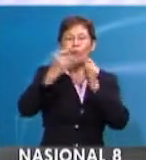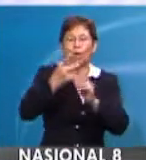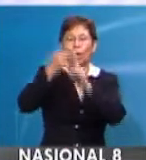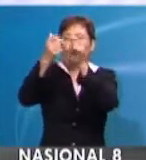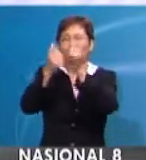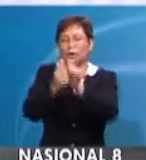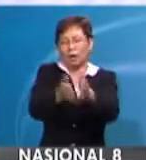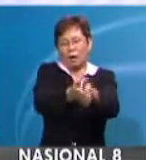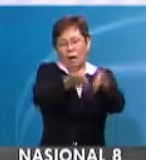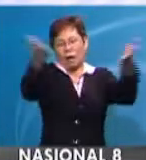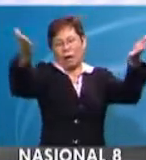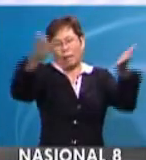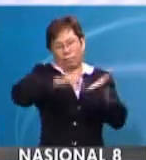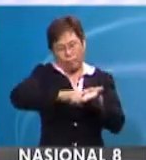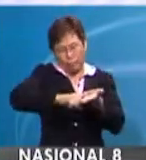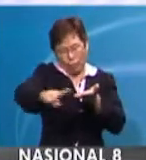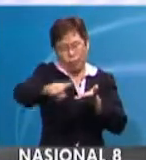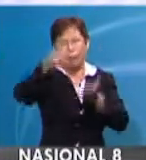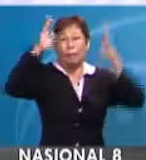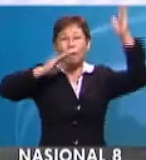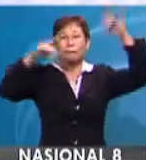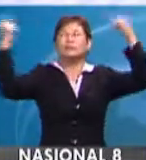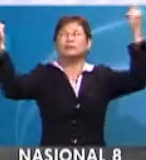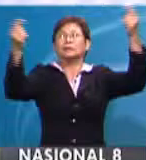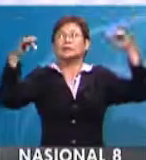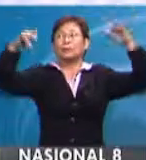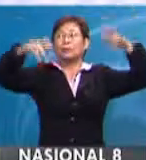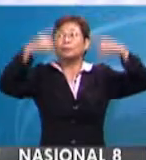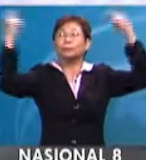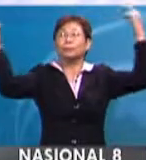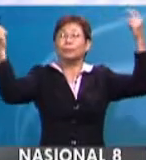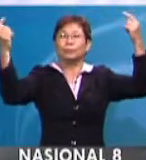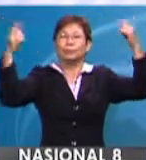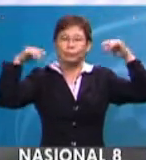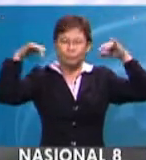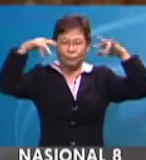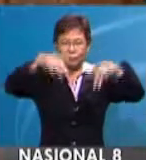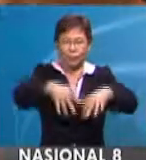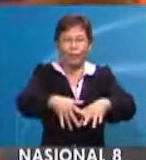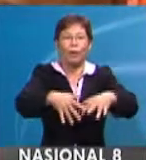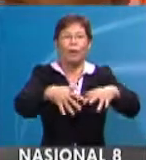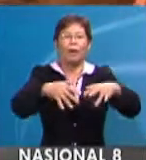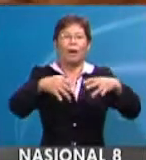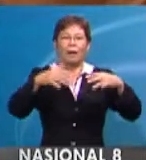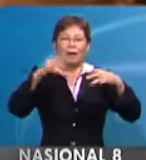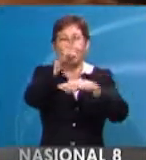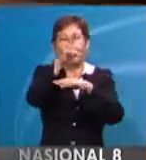dengan Akhbar Mingguan Malaysia, sempena Perhimpunan Agung UMNO 2014.